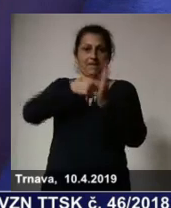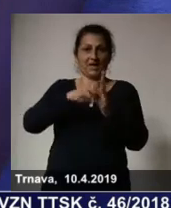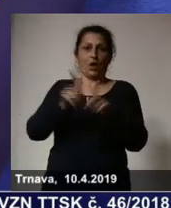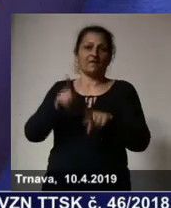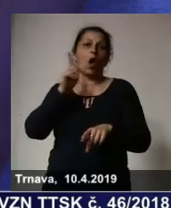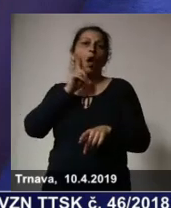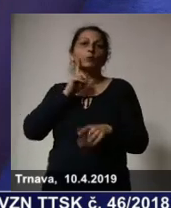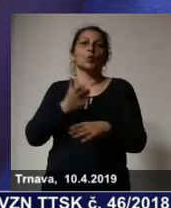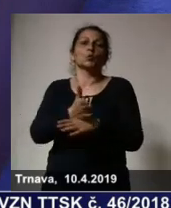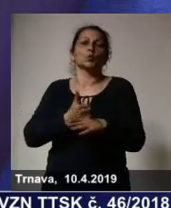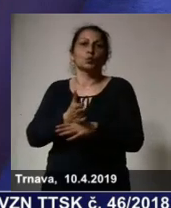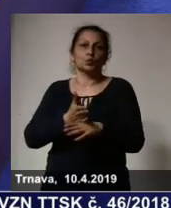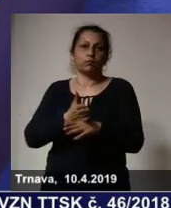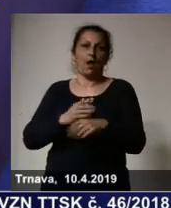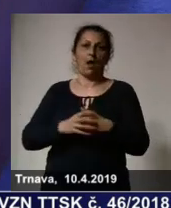služieb.